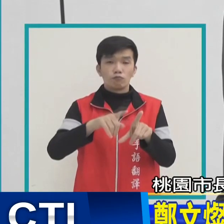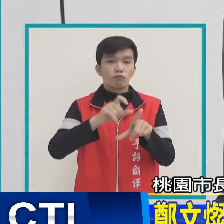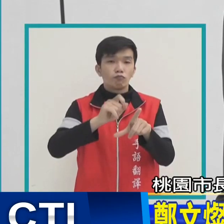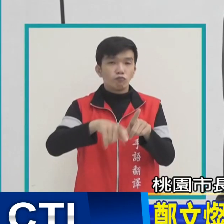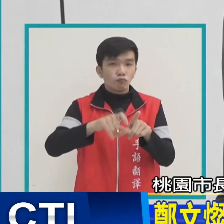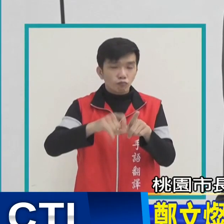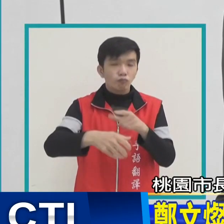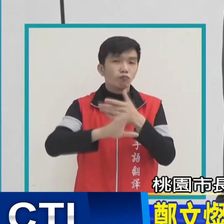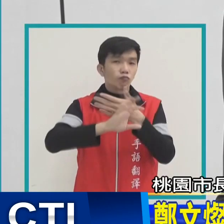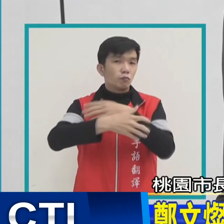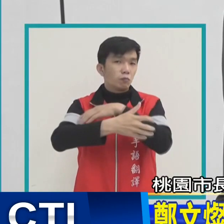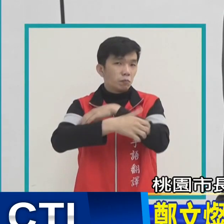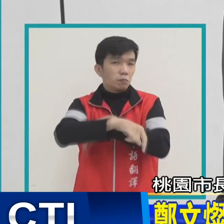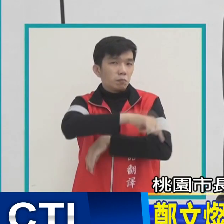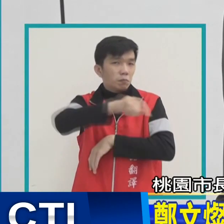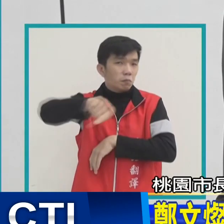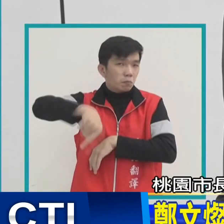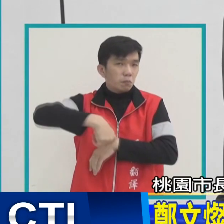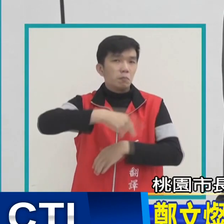经完成了